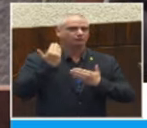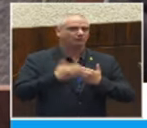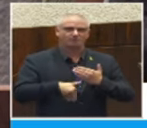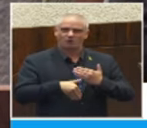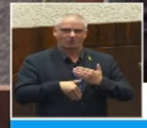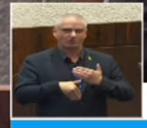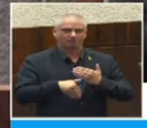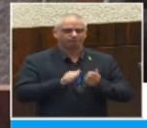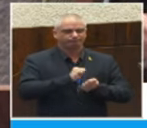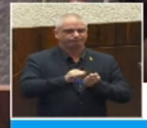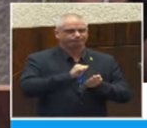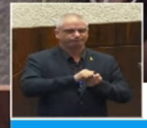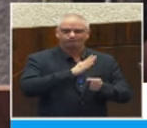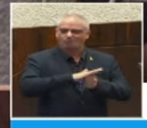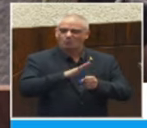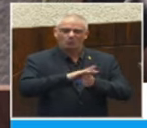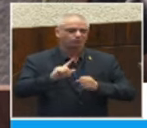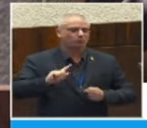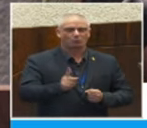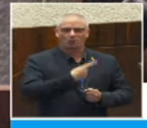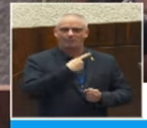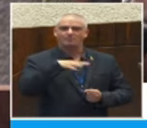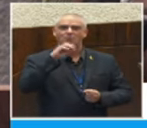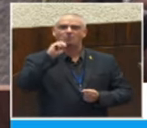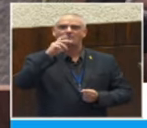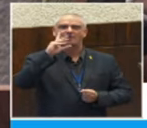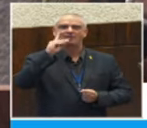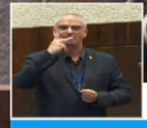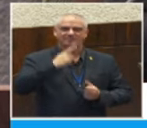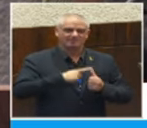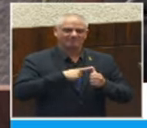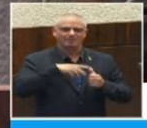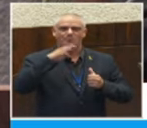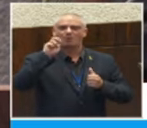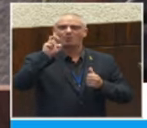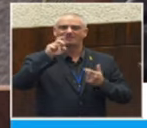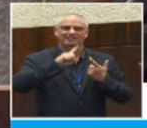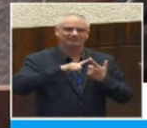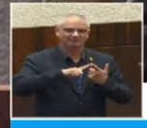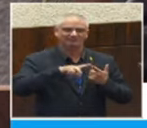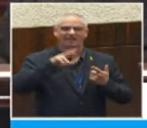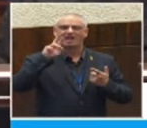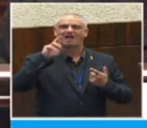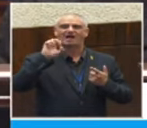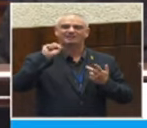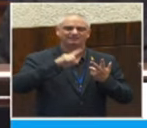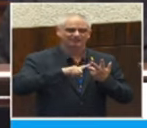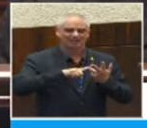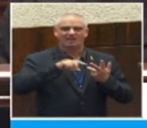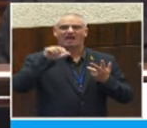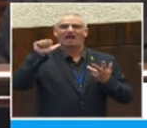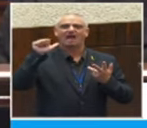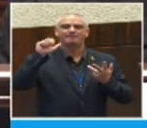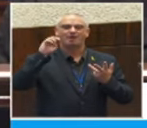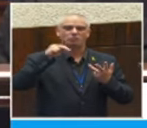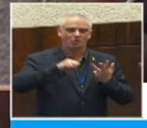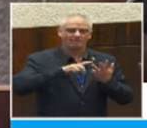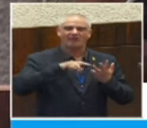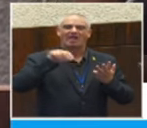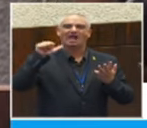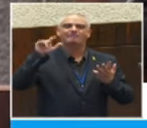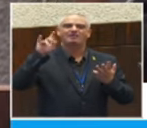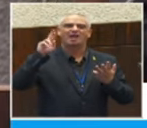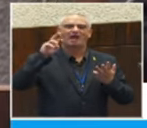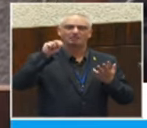חוסלו. מוחמד דף, מרואן עיסא, ראאד סעד, איימן נופל, אחמד רנדור, אסמאעיל